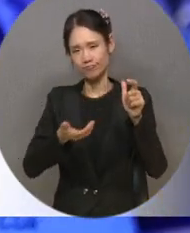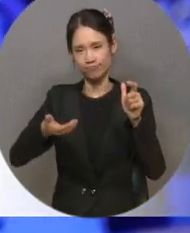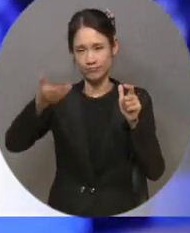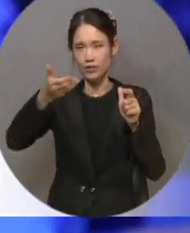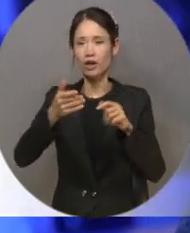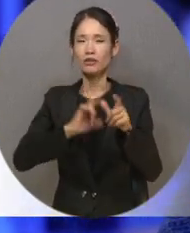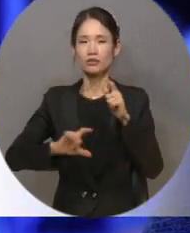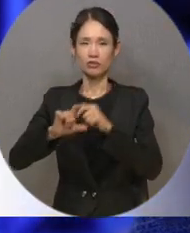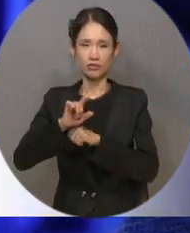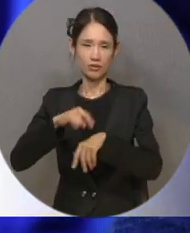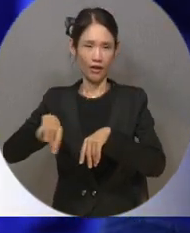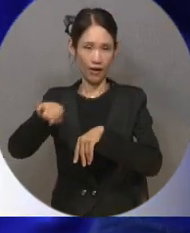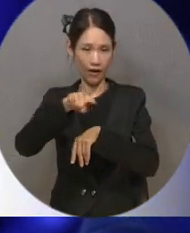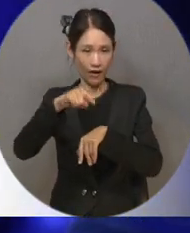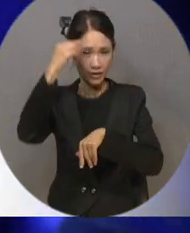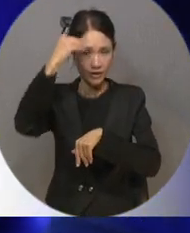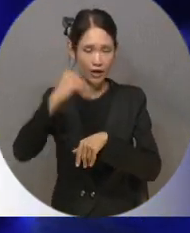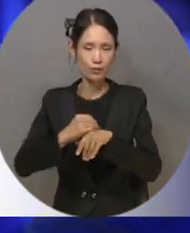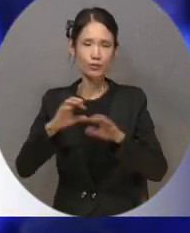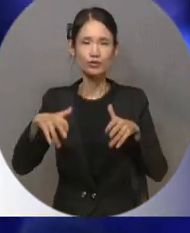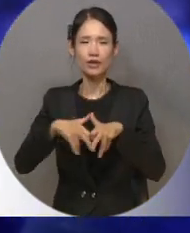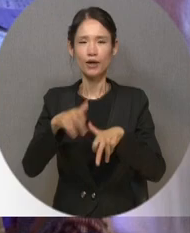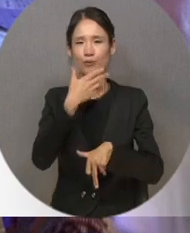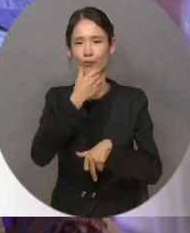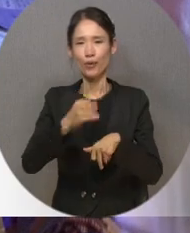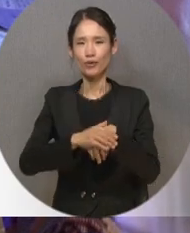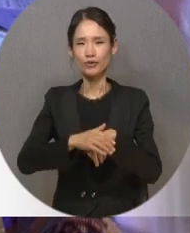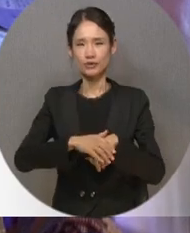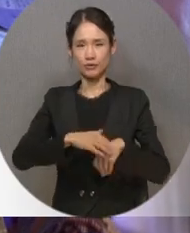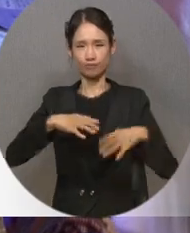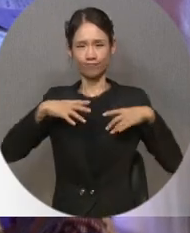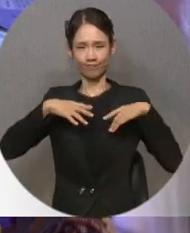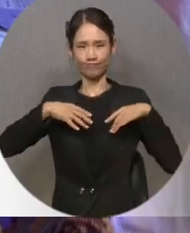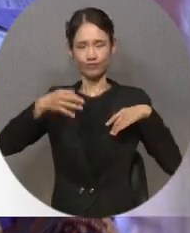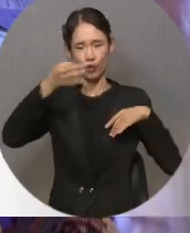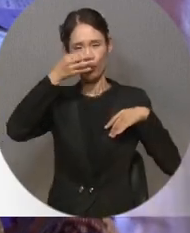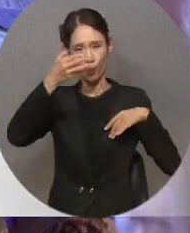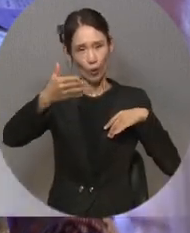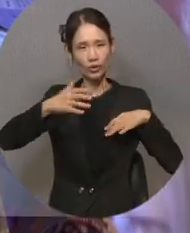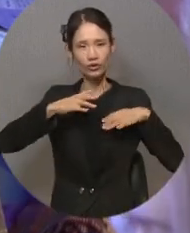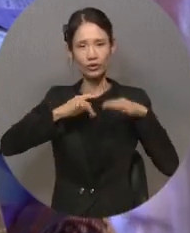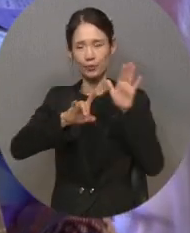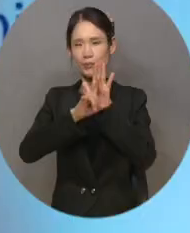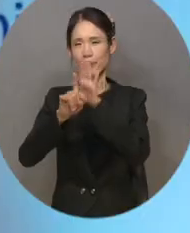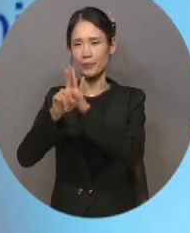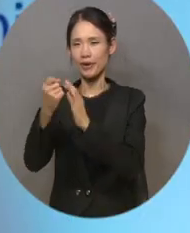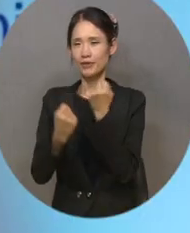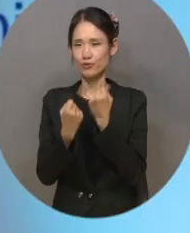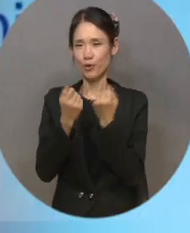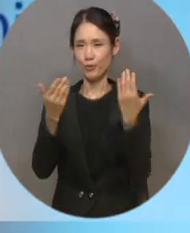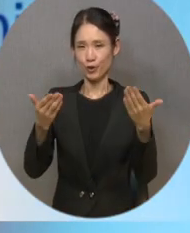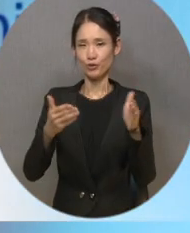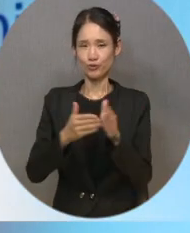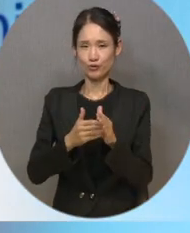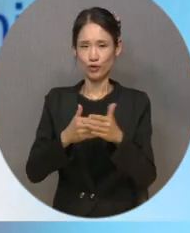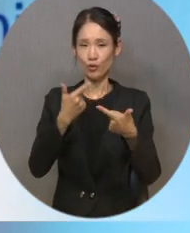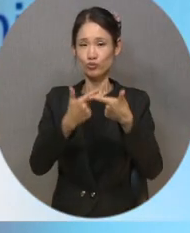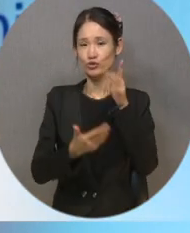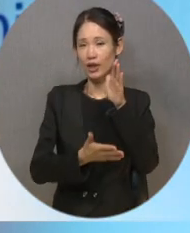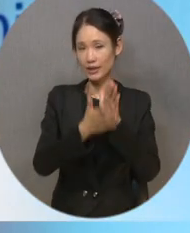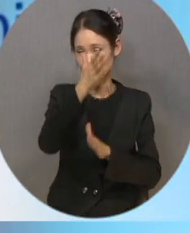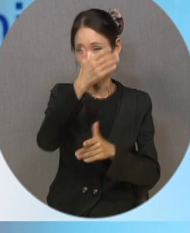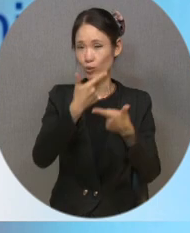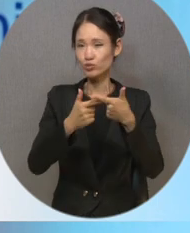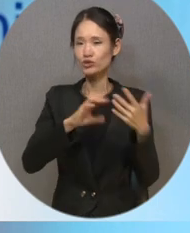나아가 대한민국의 장애인복지 위상을 전 세계에 알린다는 설명입니다 또한이를